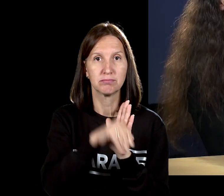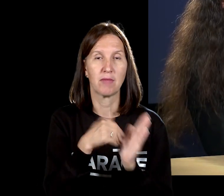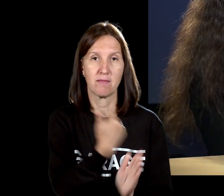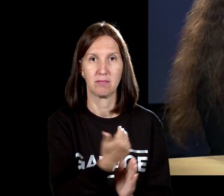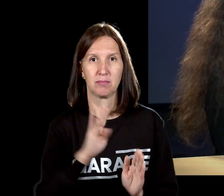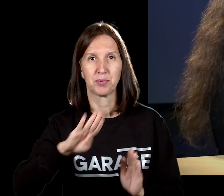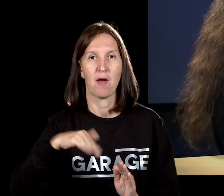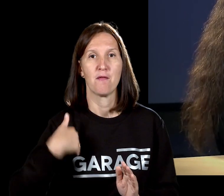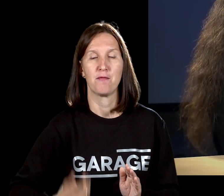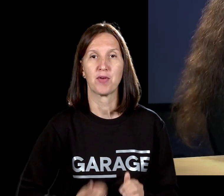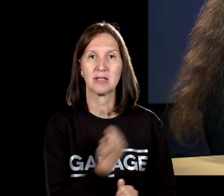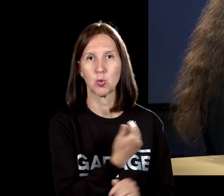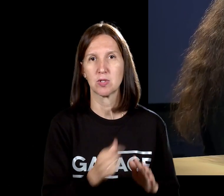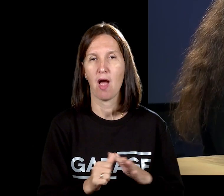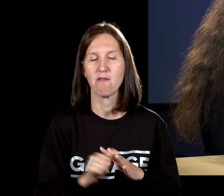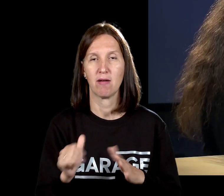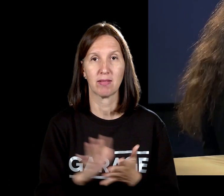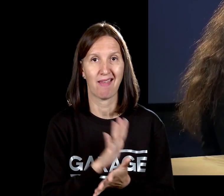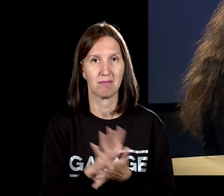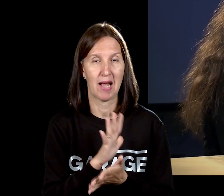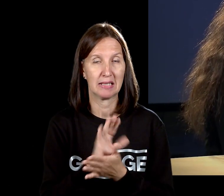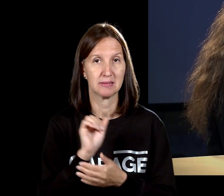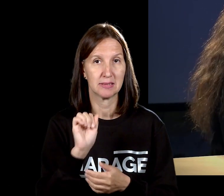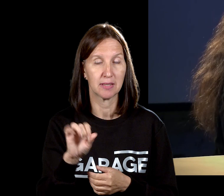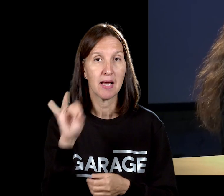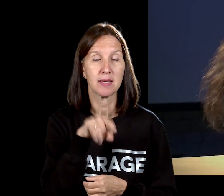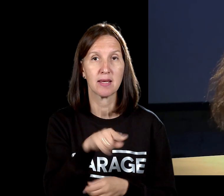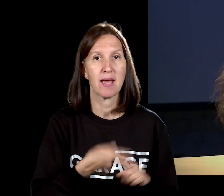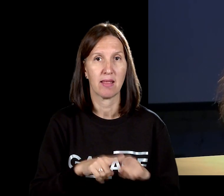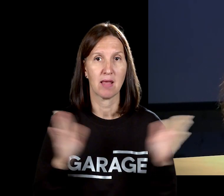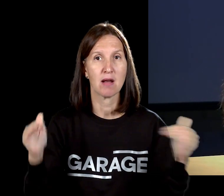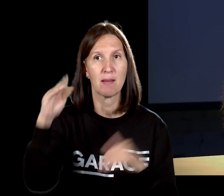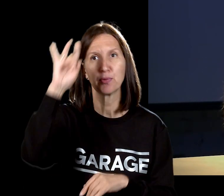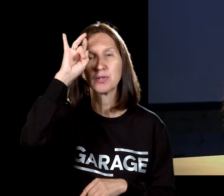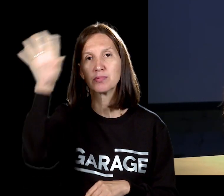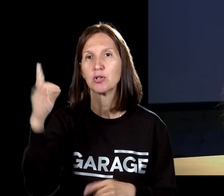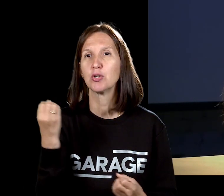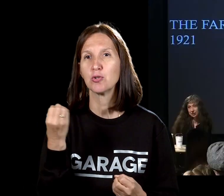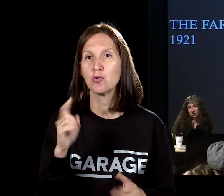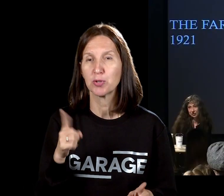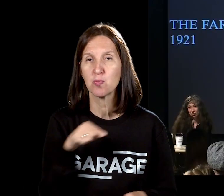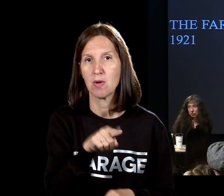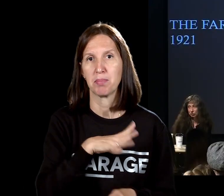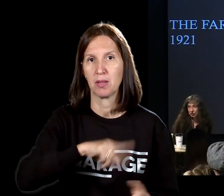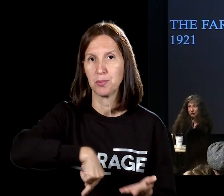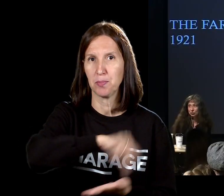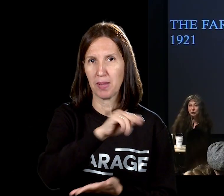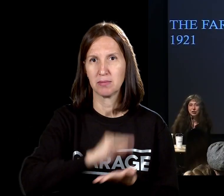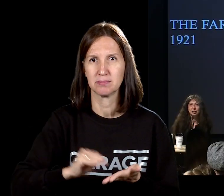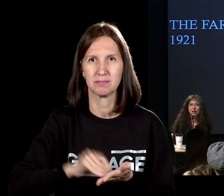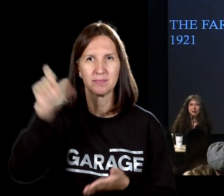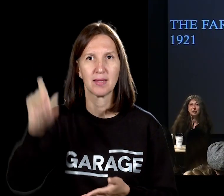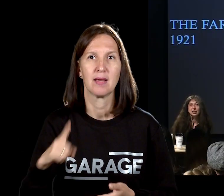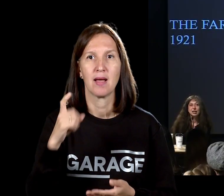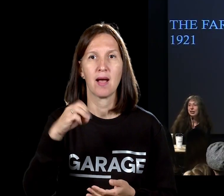газеты. И эта работа как бы знаменита еще в том числе тем, что ее купил Хемингуэй. Купил в 20-е